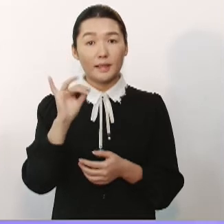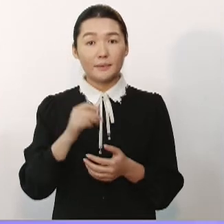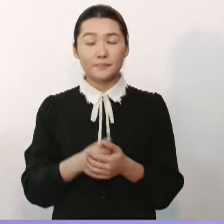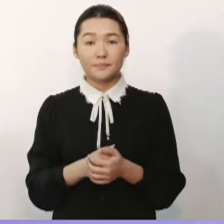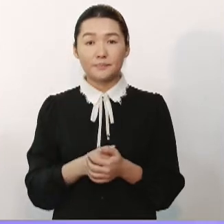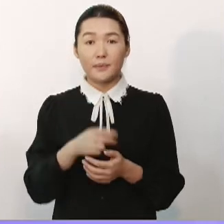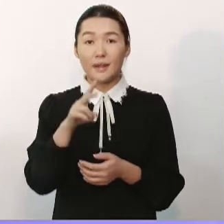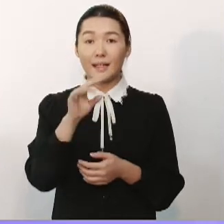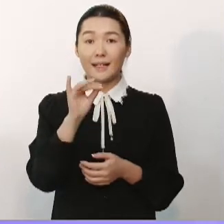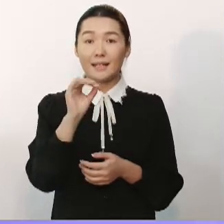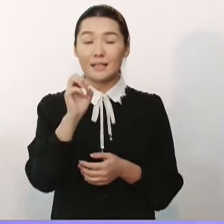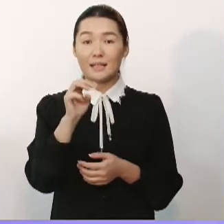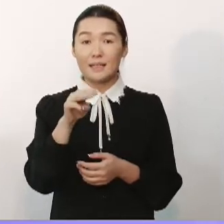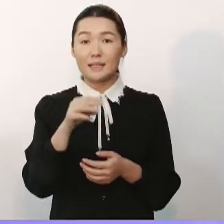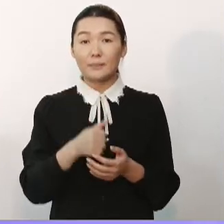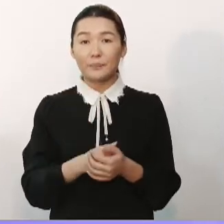лист,